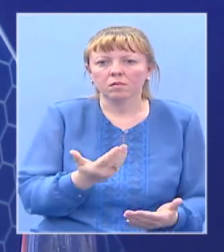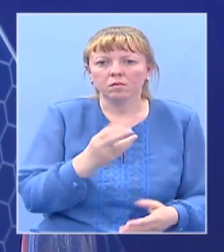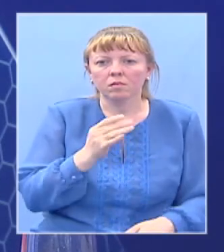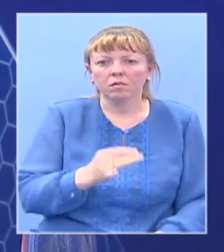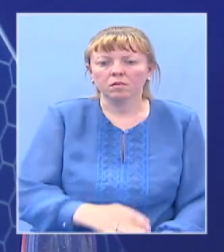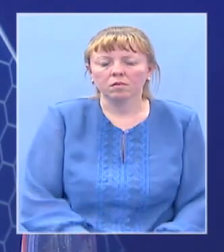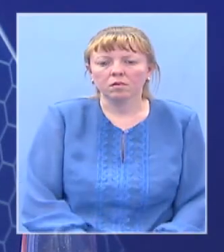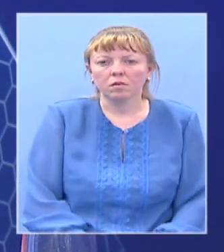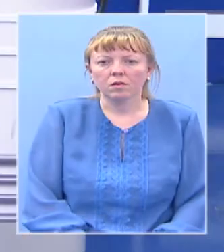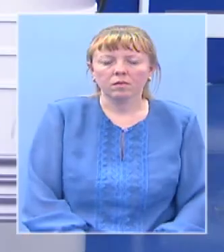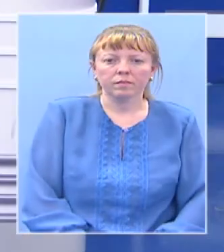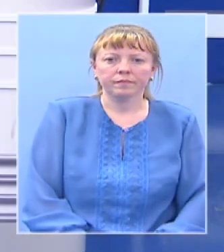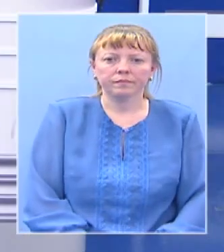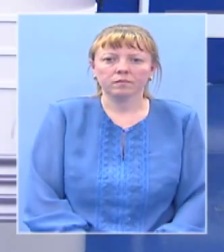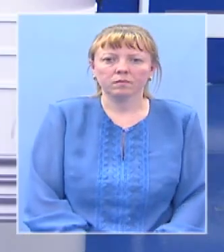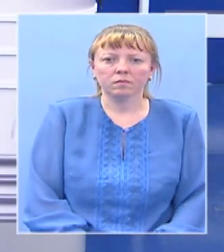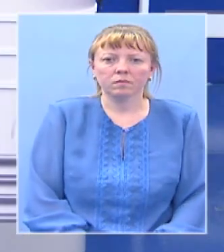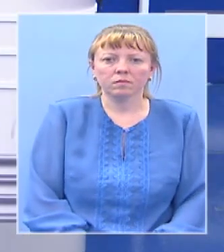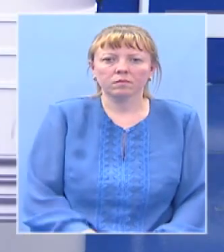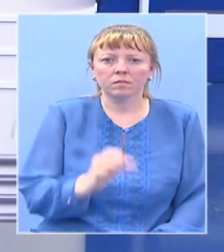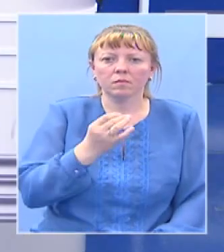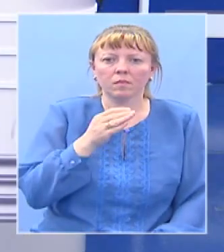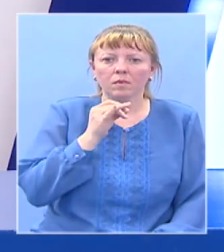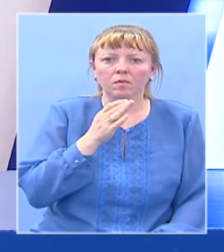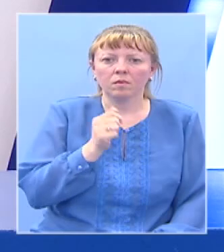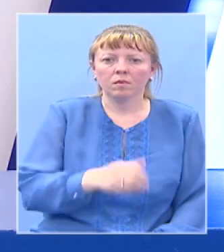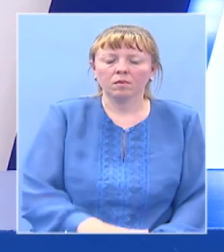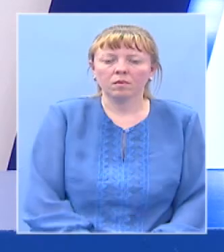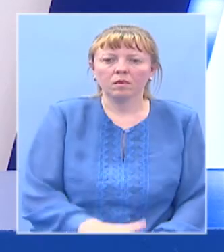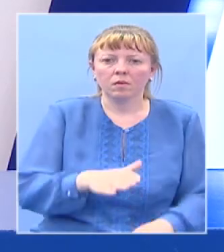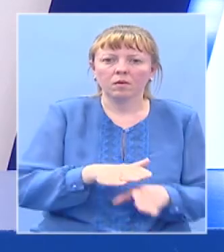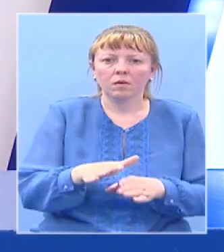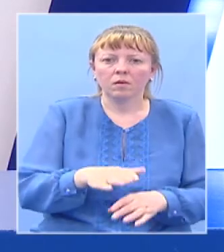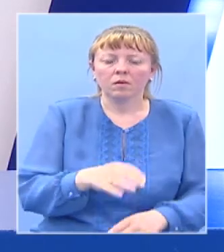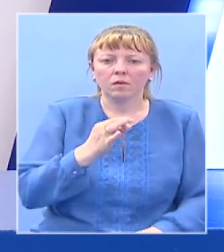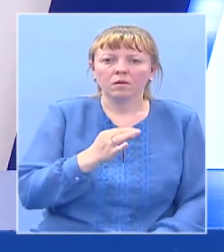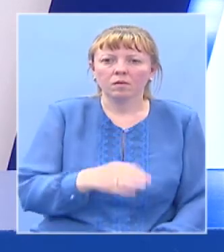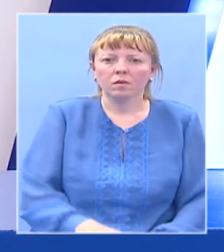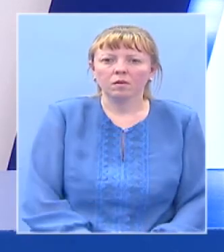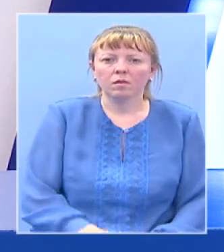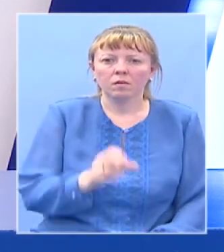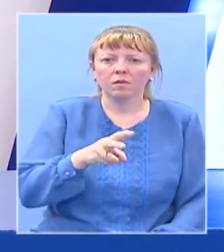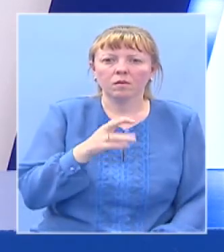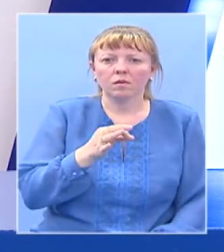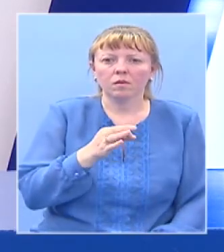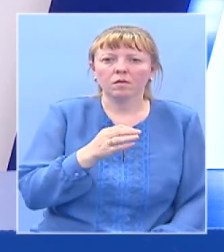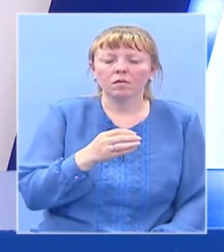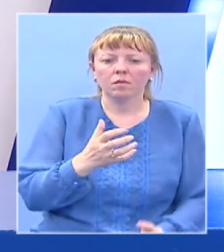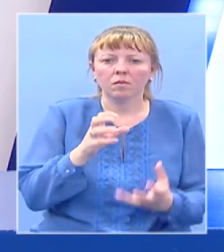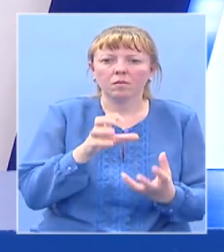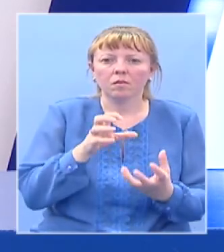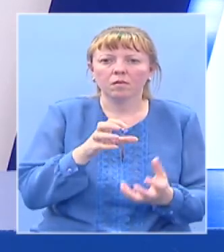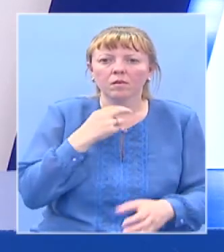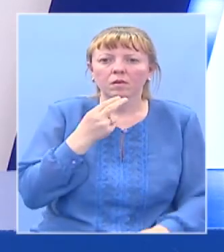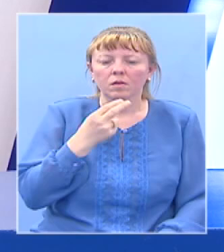отрасли у нас в студии Жаслан кайратович жумашев исполняющий обязанности руководителя отдела инспекции транспортного